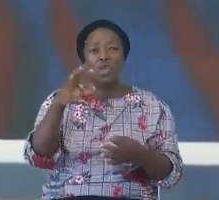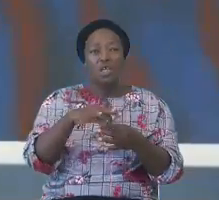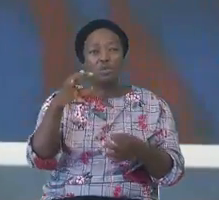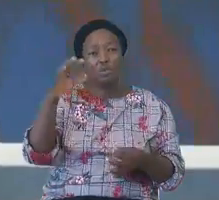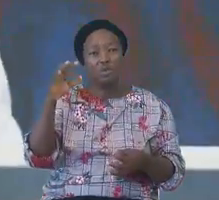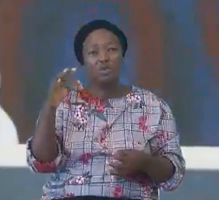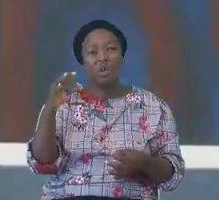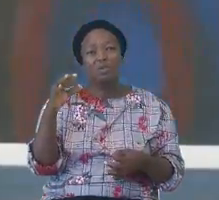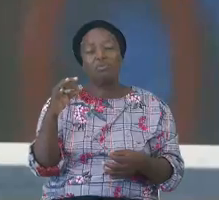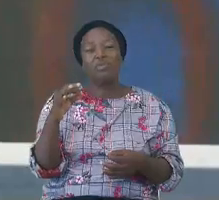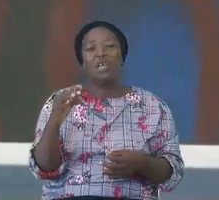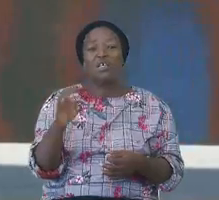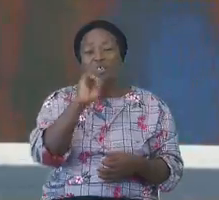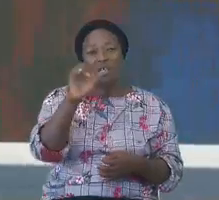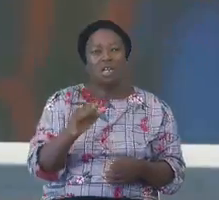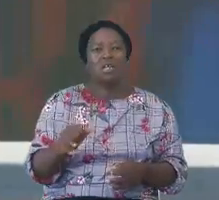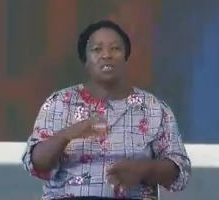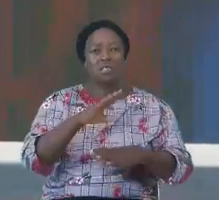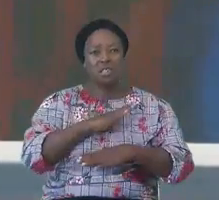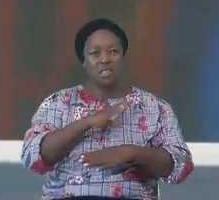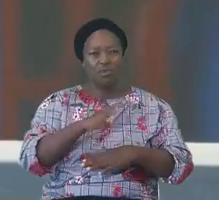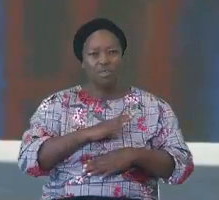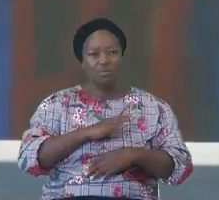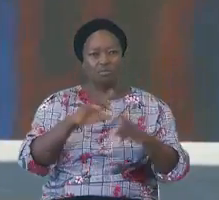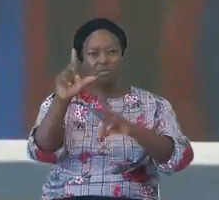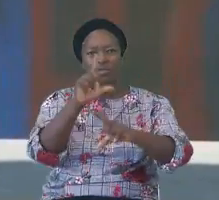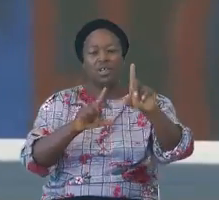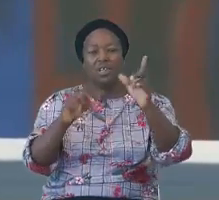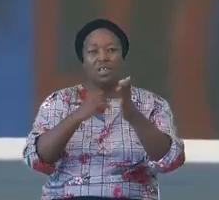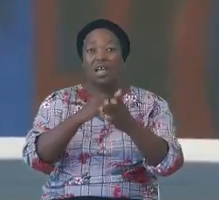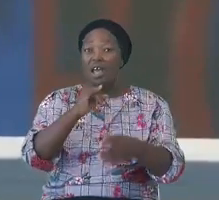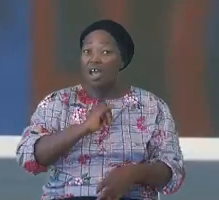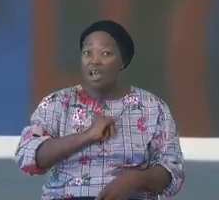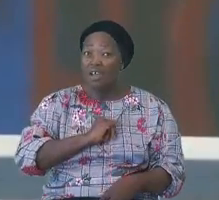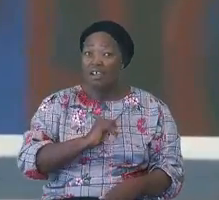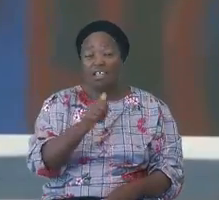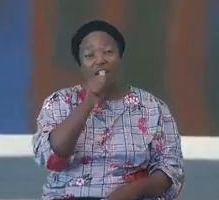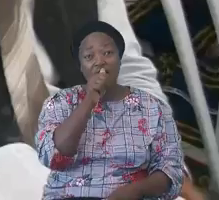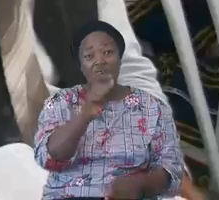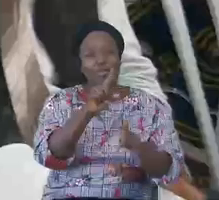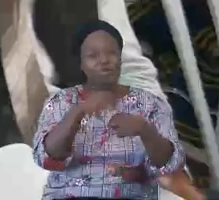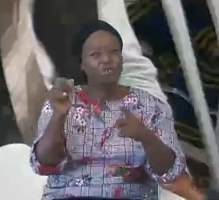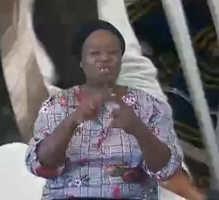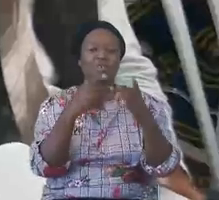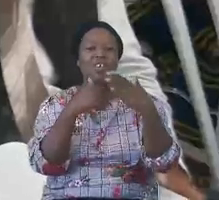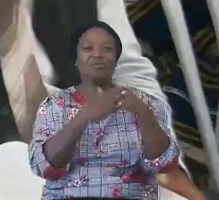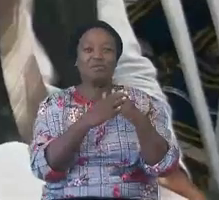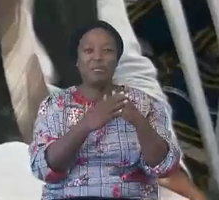Suivant la merveille de notre satisfaction spirituelle et éternelle. Je vais au ciel.